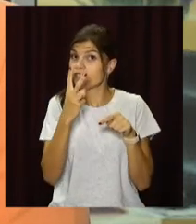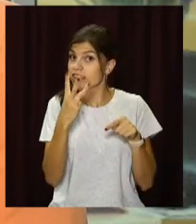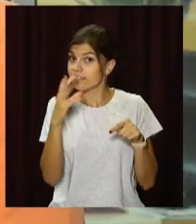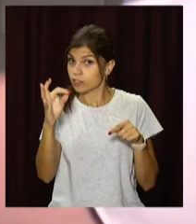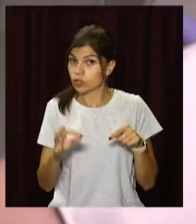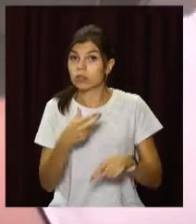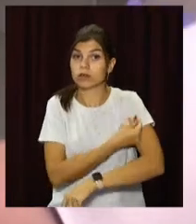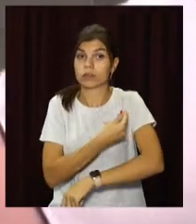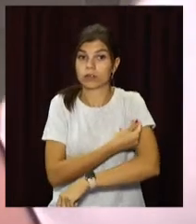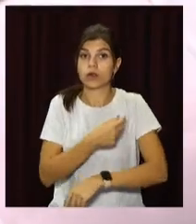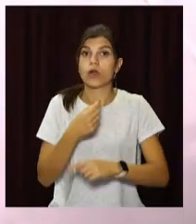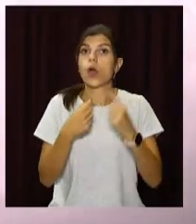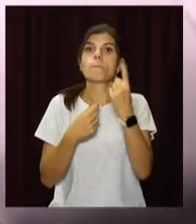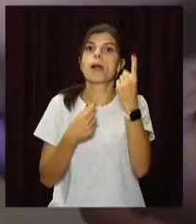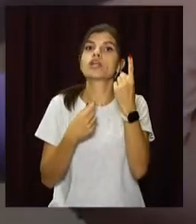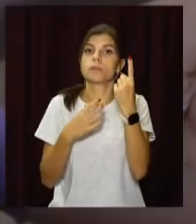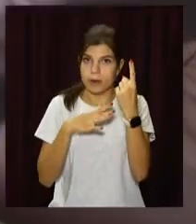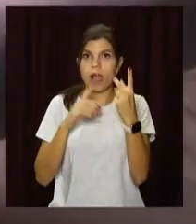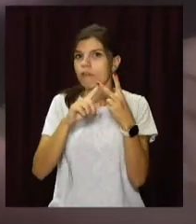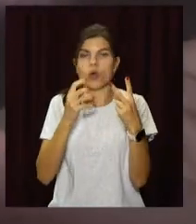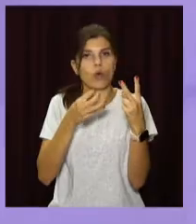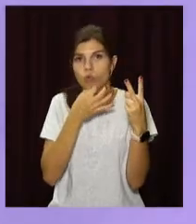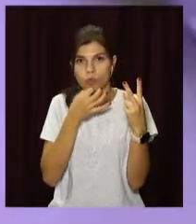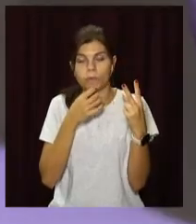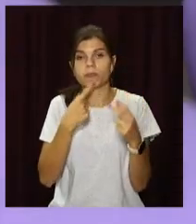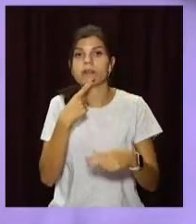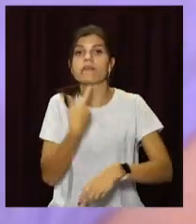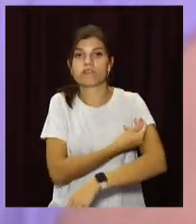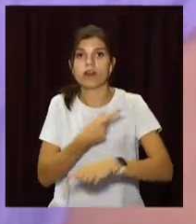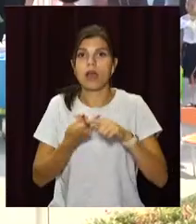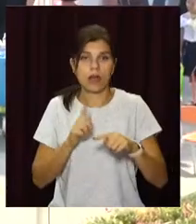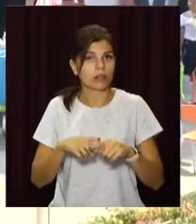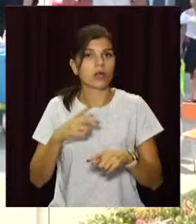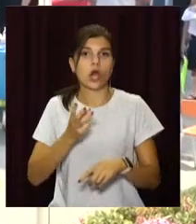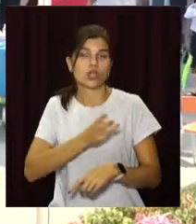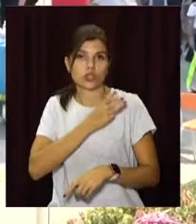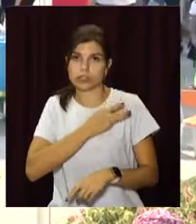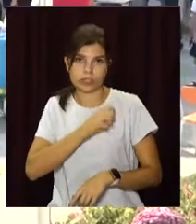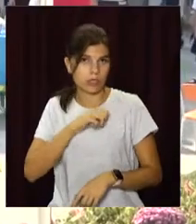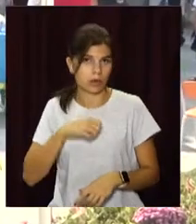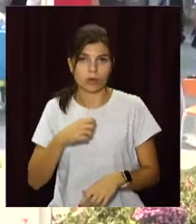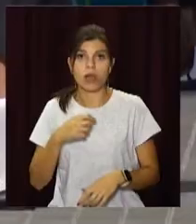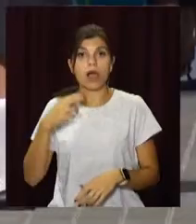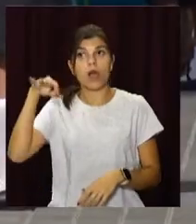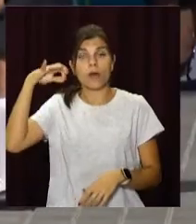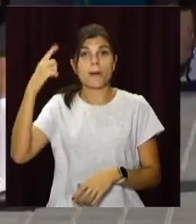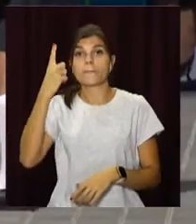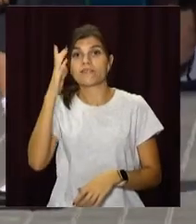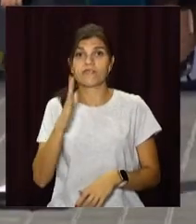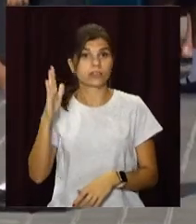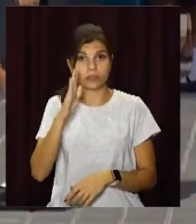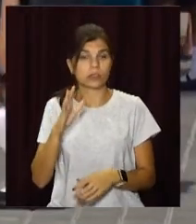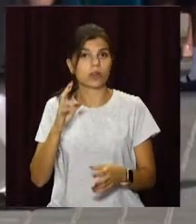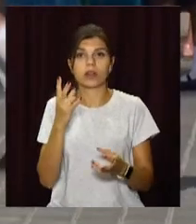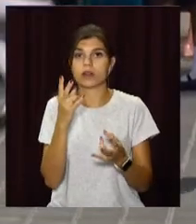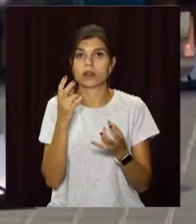23%, імунізувалися однією. У міністерстві додають, вакцинація – справа добровільна. Проведення ж перших дзвоників 1 вересня –